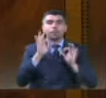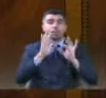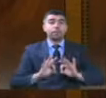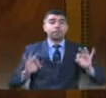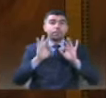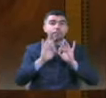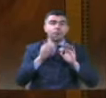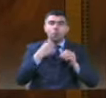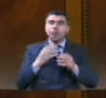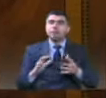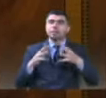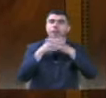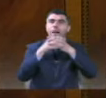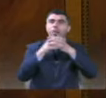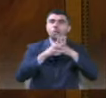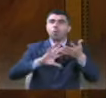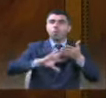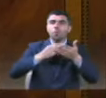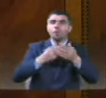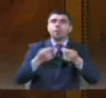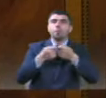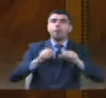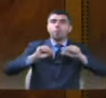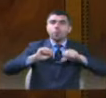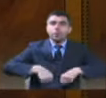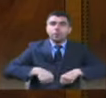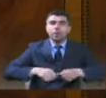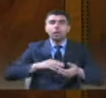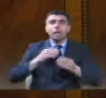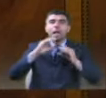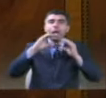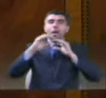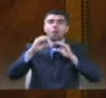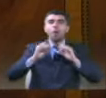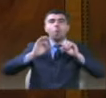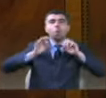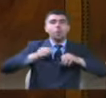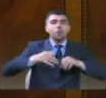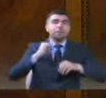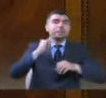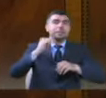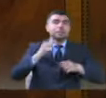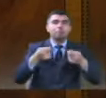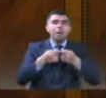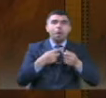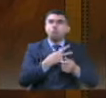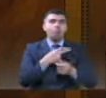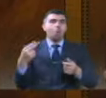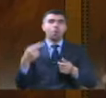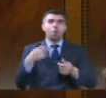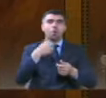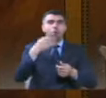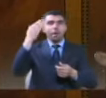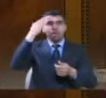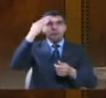خصو تضامن، وهذا الشيء حنا يجب أن ندعمه في هذه اللحظة لأن هذا هو الحوار الاجتماعي الحقيقي. لا أحد يمكن أن يفهم في المغرب اليوم،